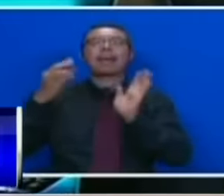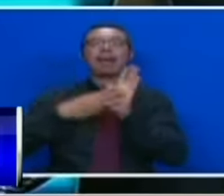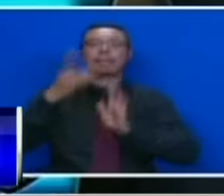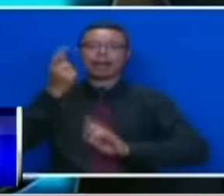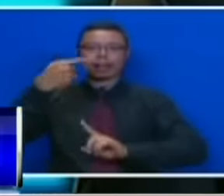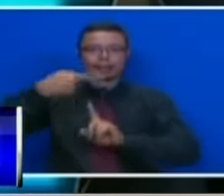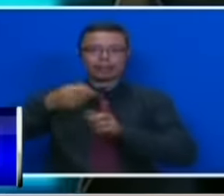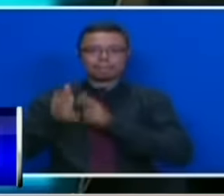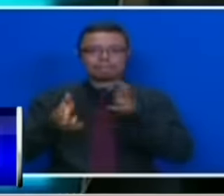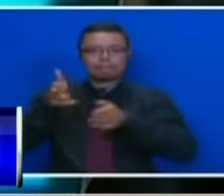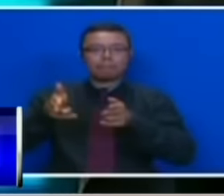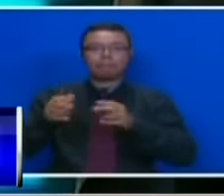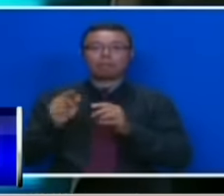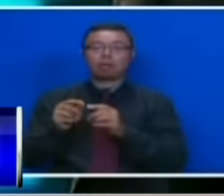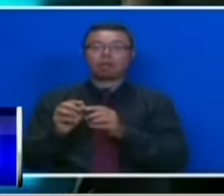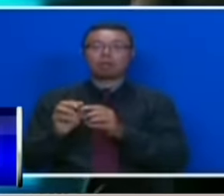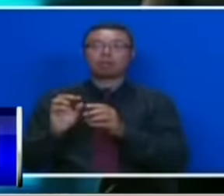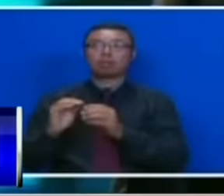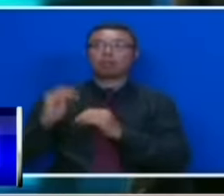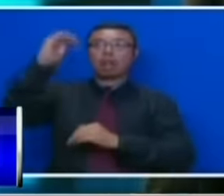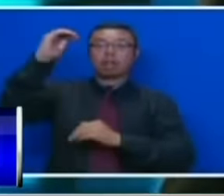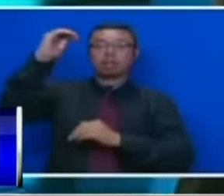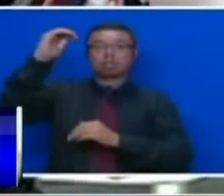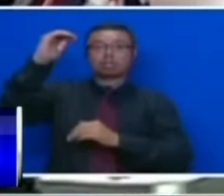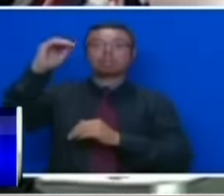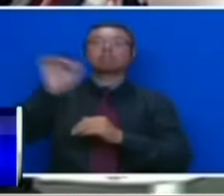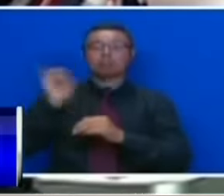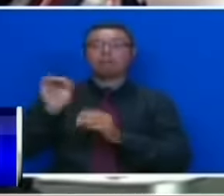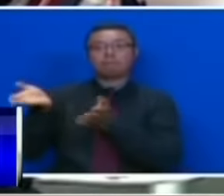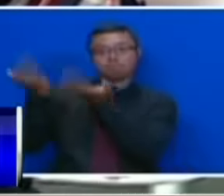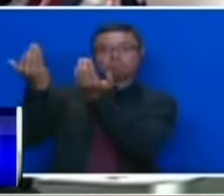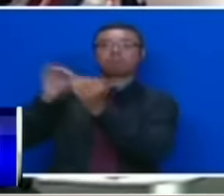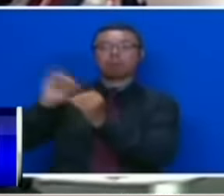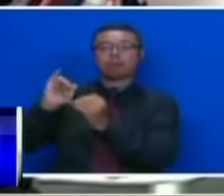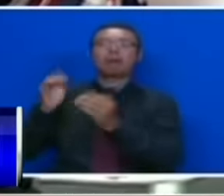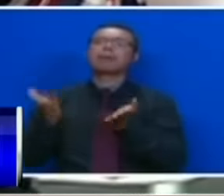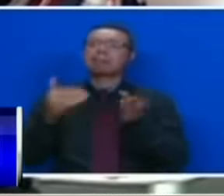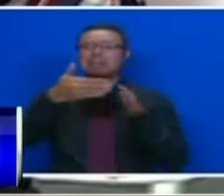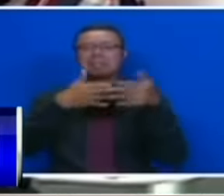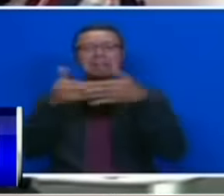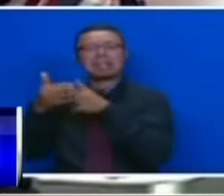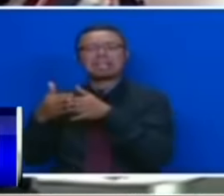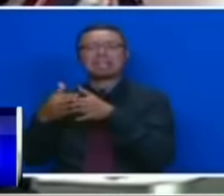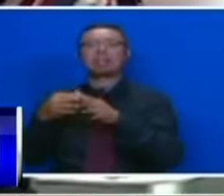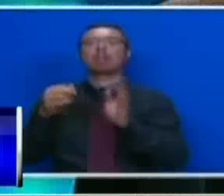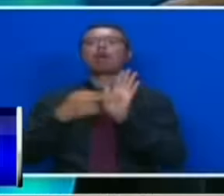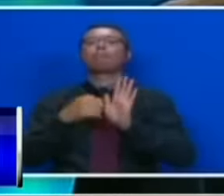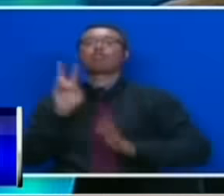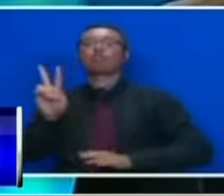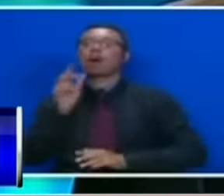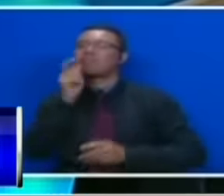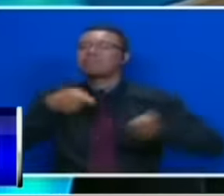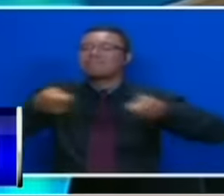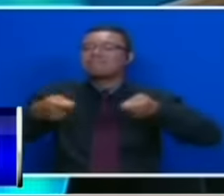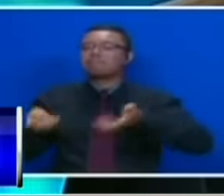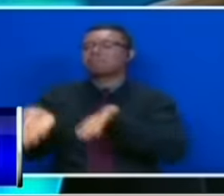pembangunan yang menjulang tinggi yang berkaitan dengan hak atas udara. Bagaimana strategi paslon 2 dalam mengelola